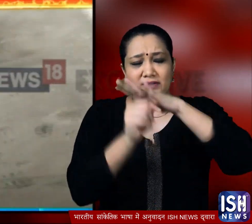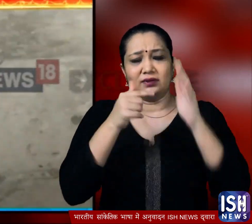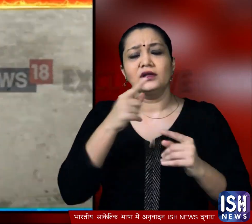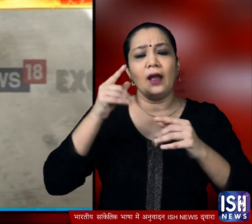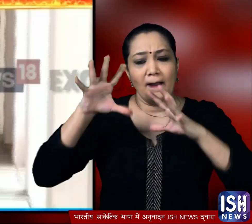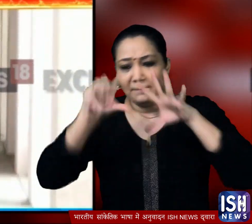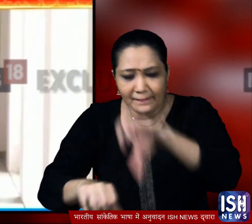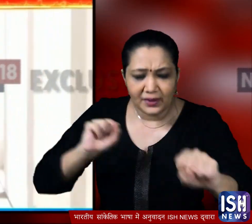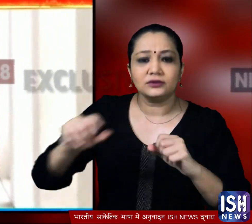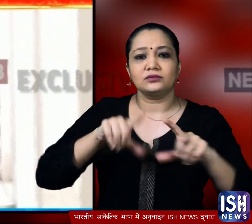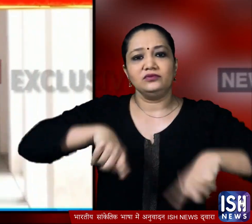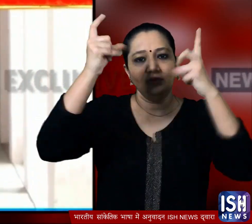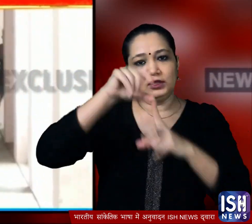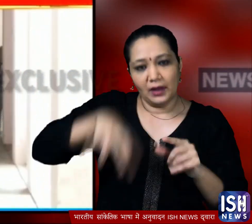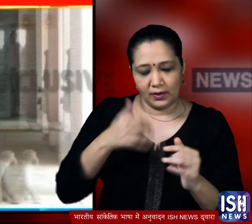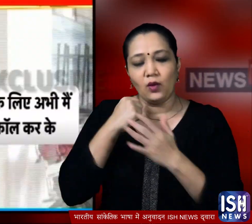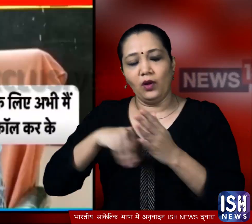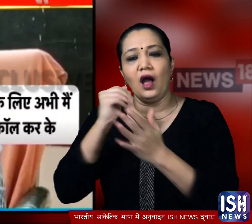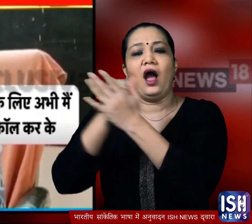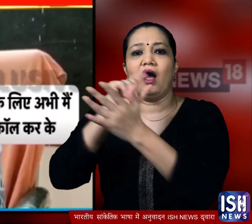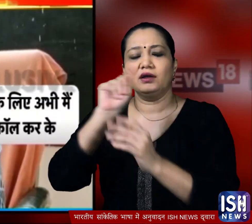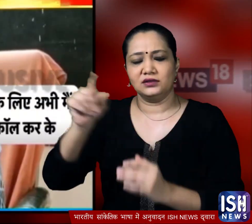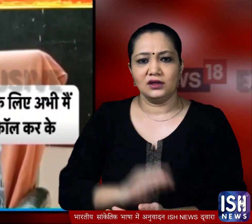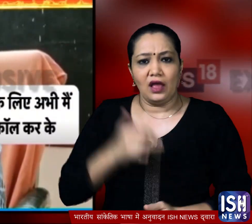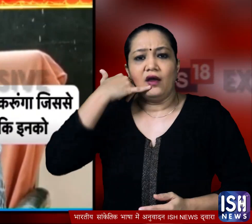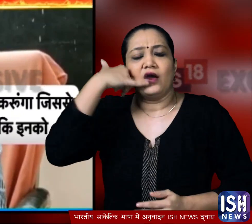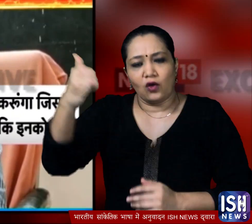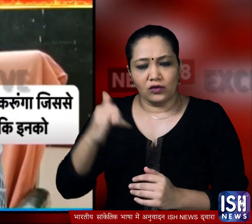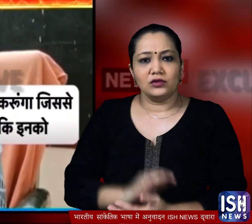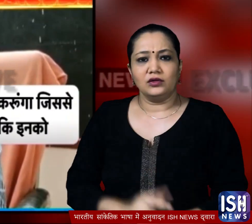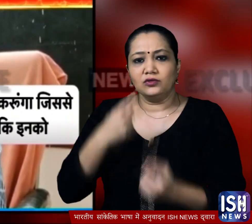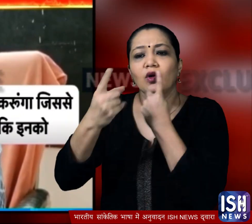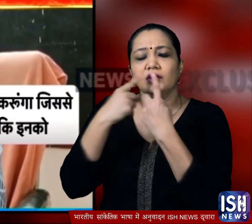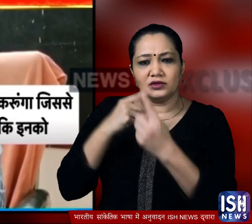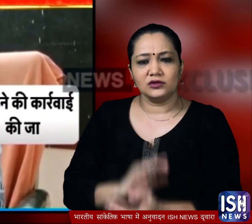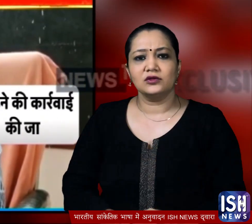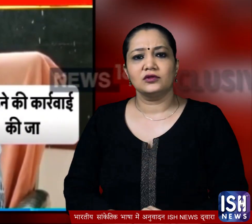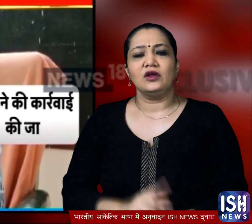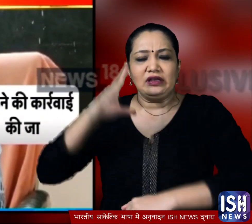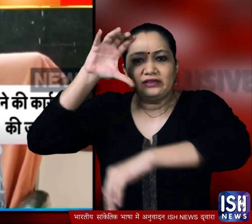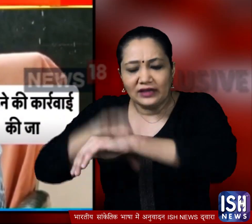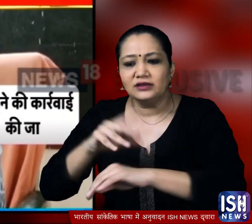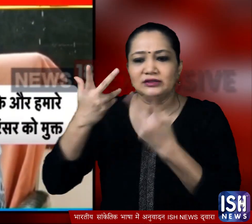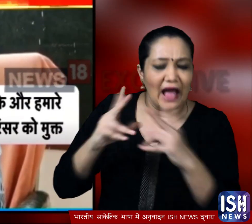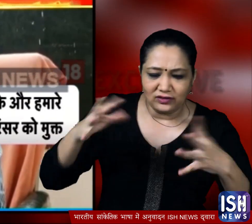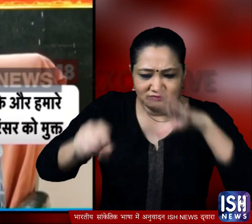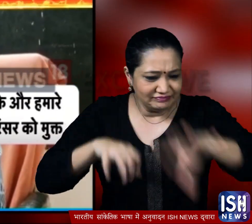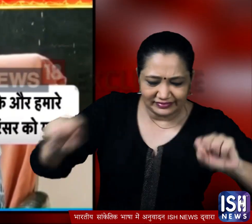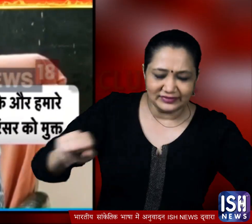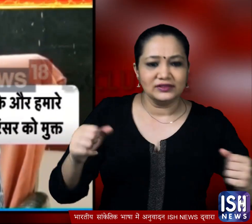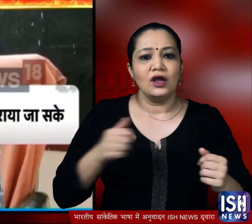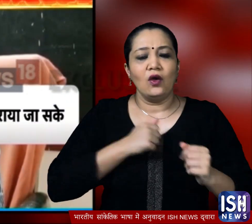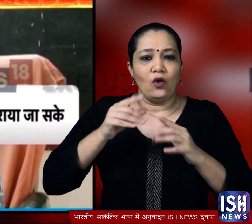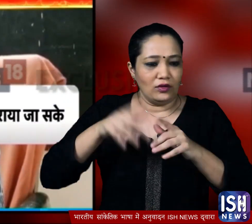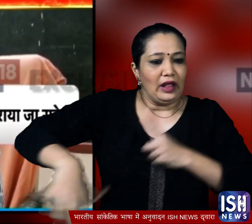है कि इन्हें पकड़ने के लिए वन विभाग से मदद मांगी गई। इसके लिए मैं अभी कॉल करके बात करूंगा, जिससे कि इनको पकड़ने की कार्रवाई की जा सके और हमारे